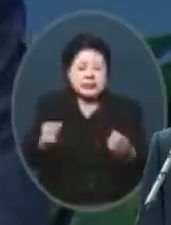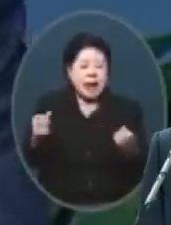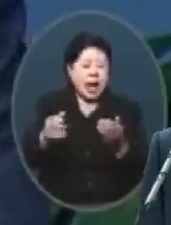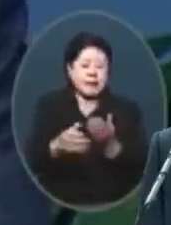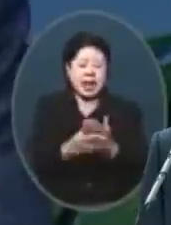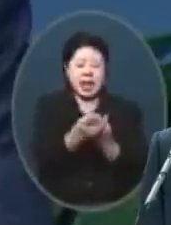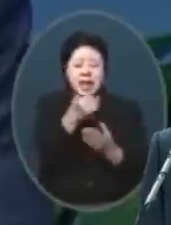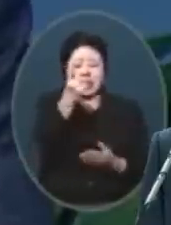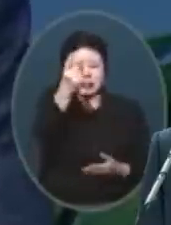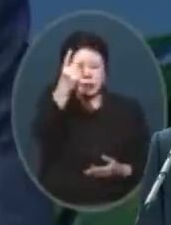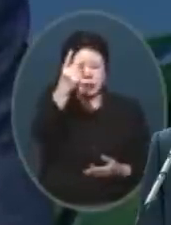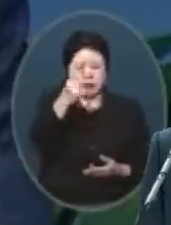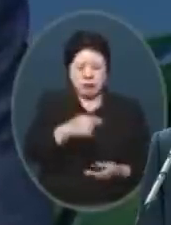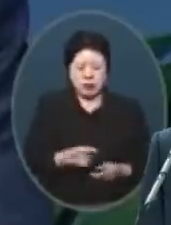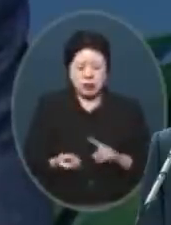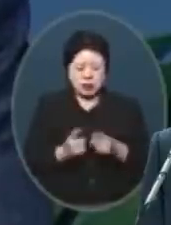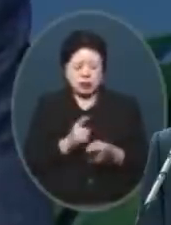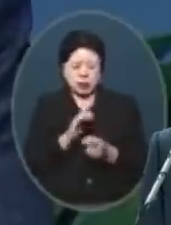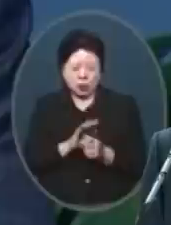그들이